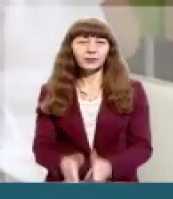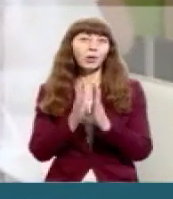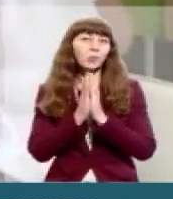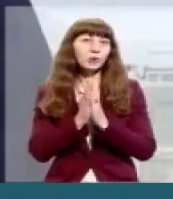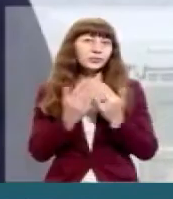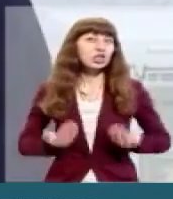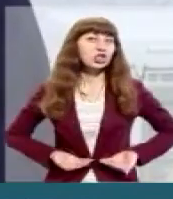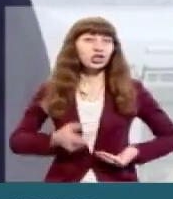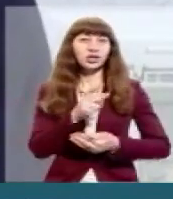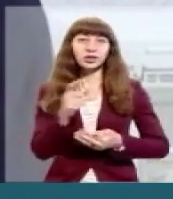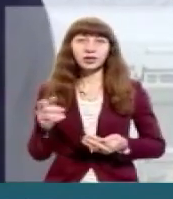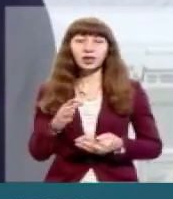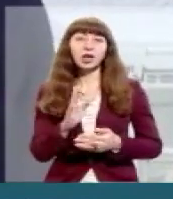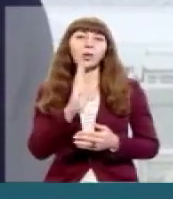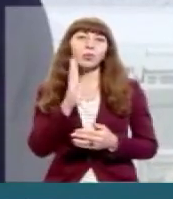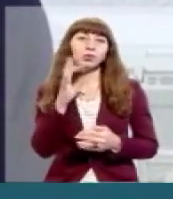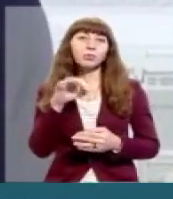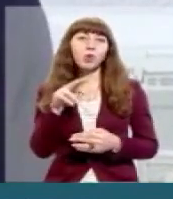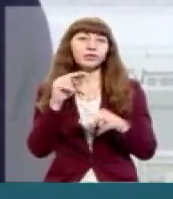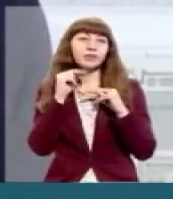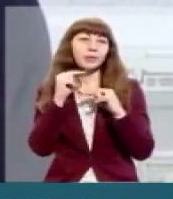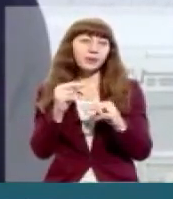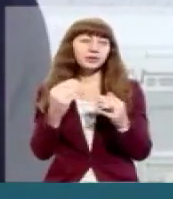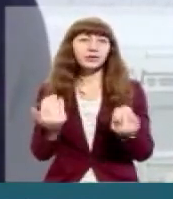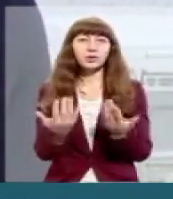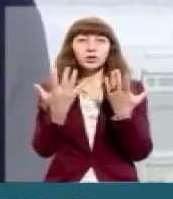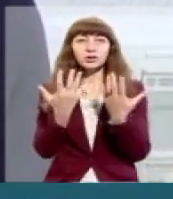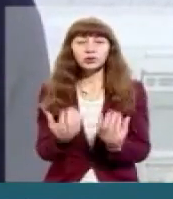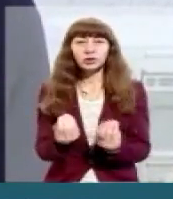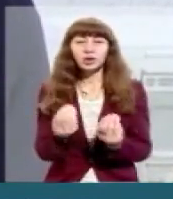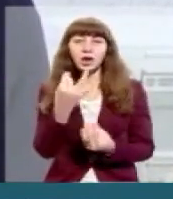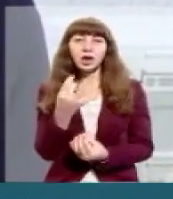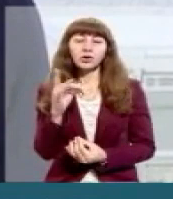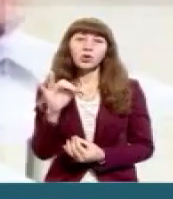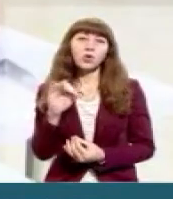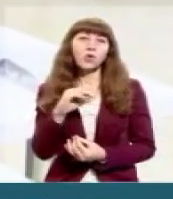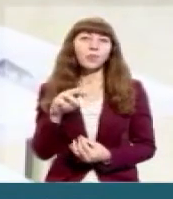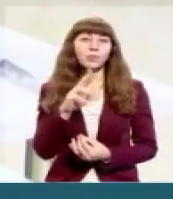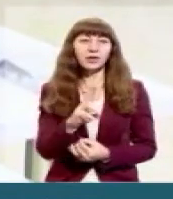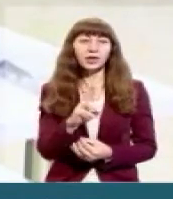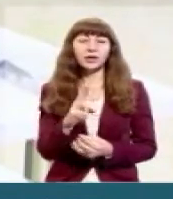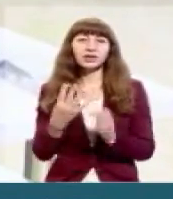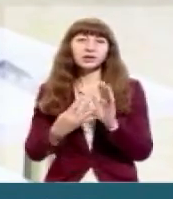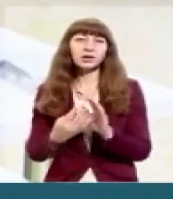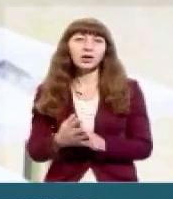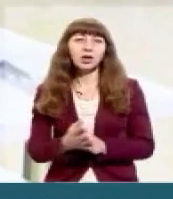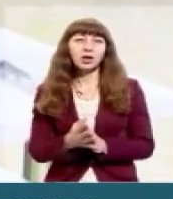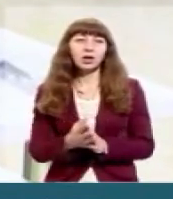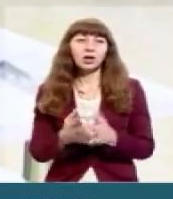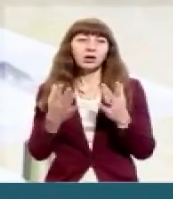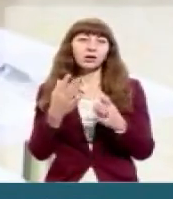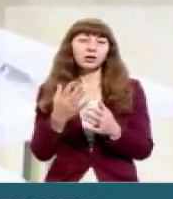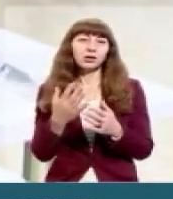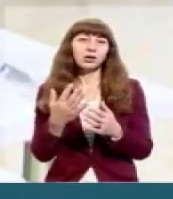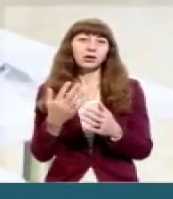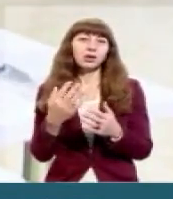Тұрғындардың өтініші ескерусіз қалмайды. Айкөмекке бүгінгі күні тұрғындардан келіп түсетін арыз шағымдардың 95%-ға жуығы орындалған.